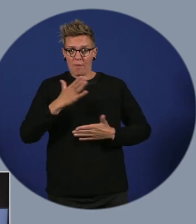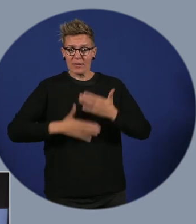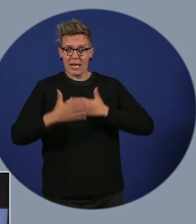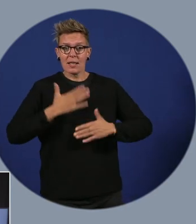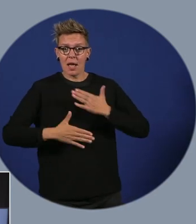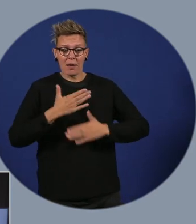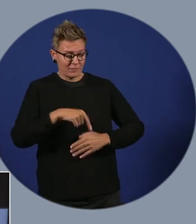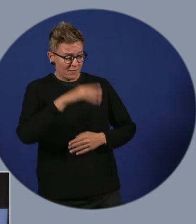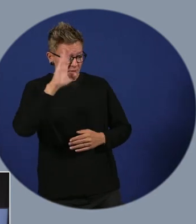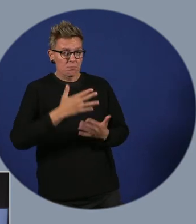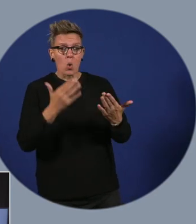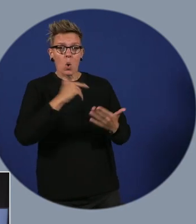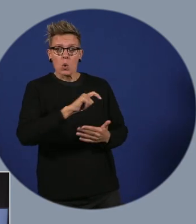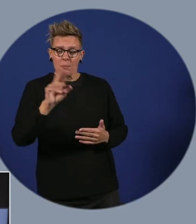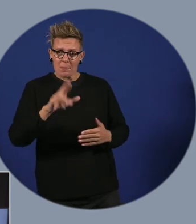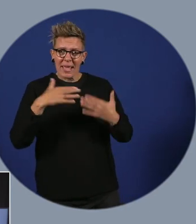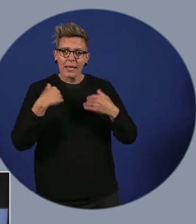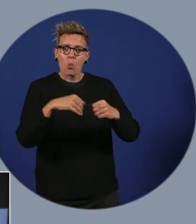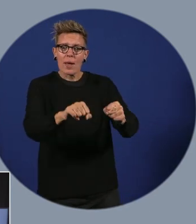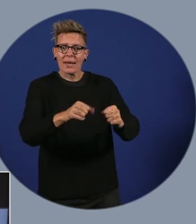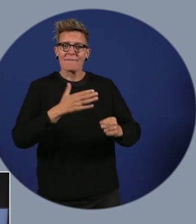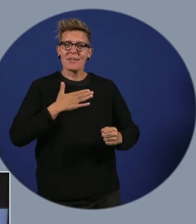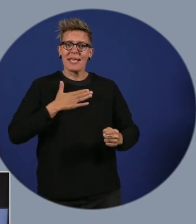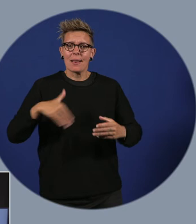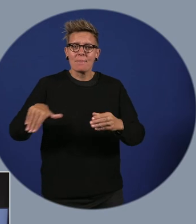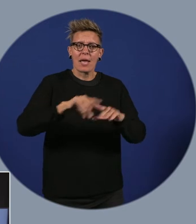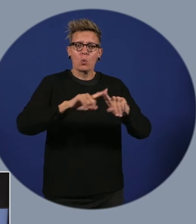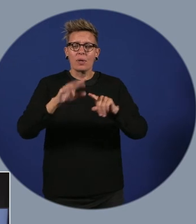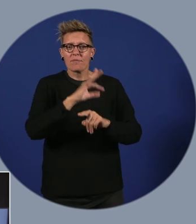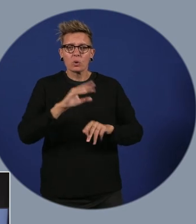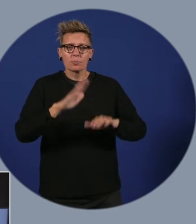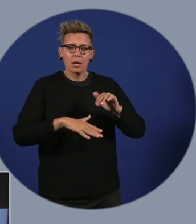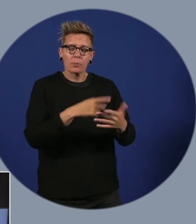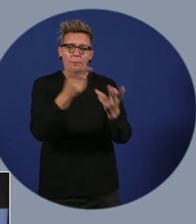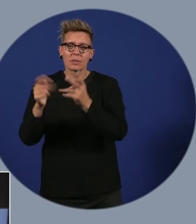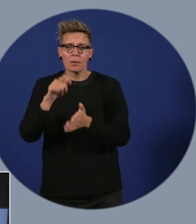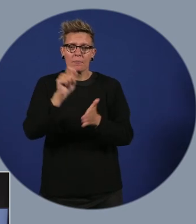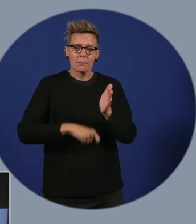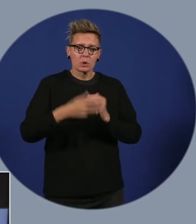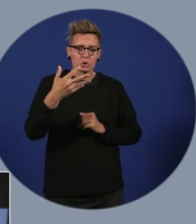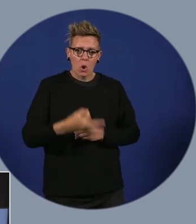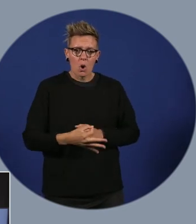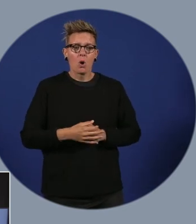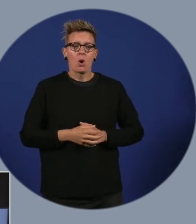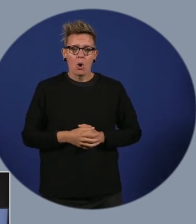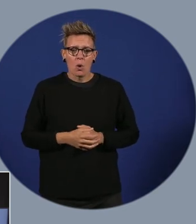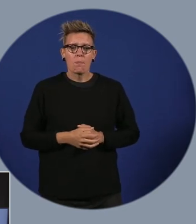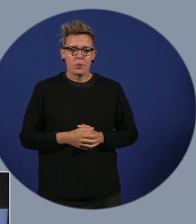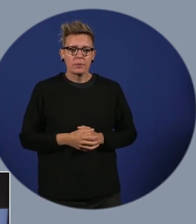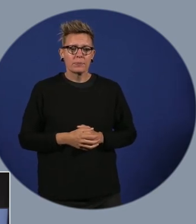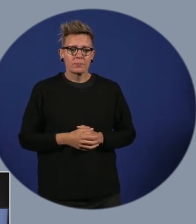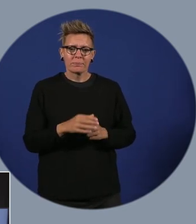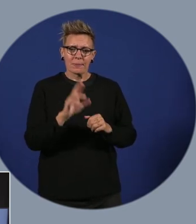vi att det är många ungdomar som är engagerade i frågor som handlar om demokrati och medborgarskap, och ta